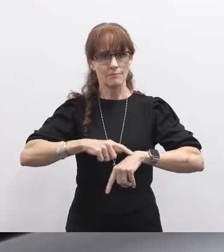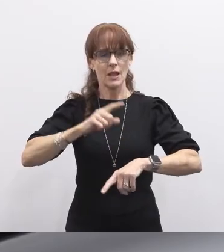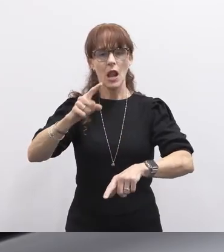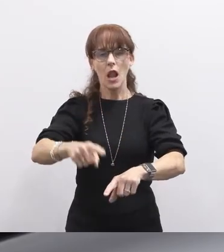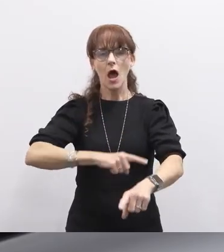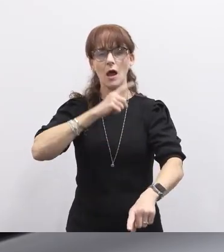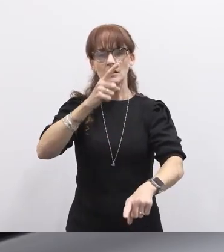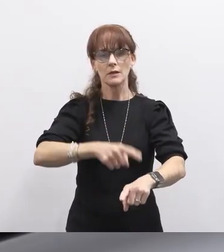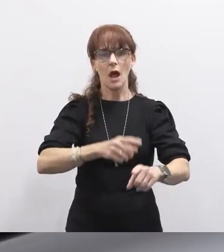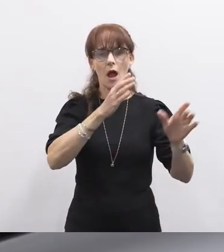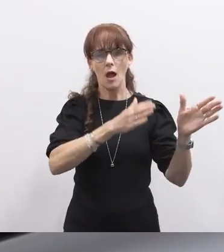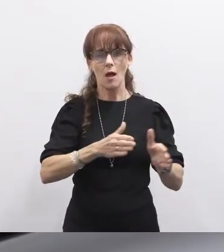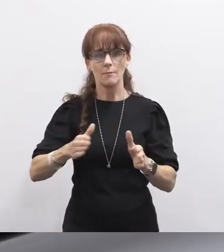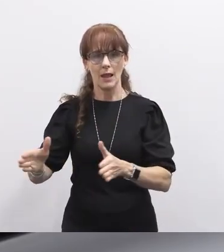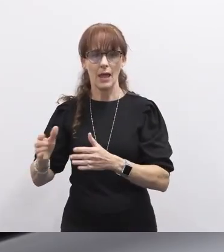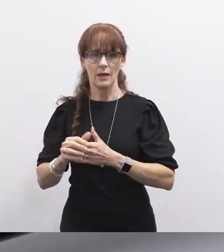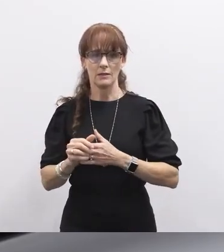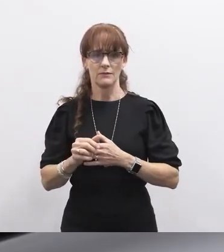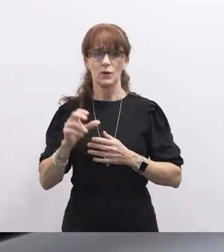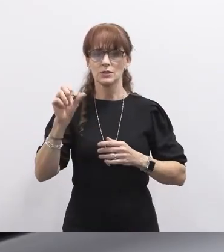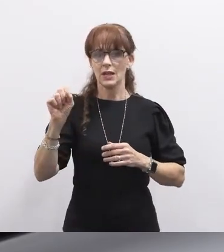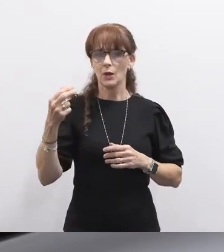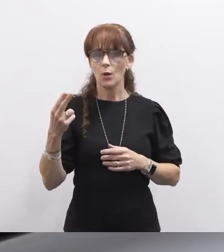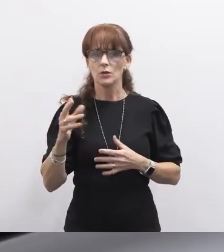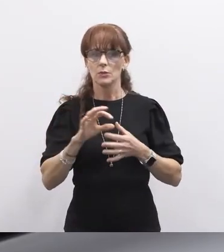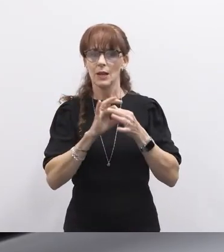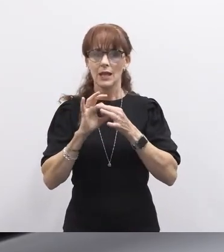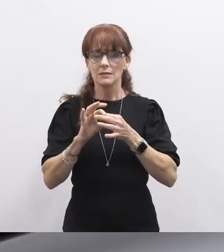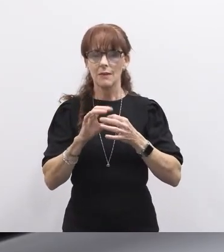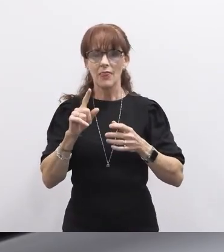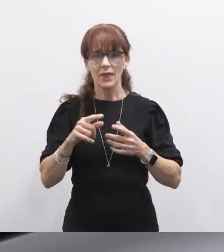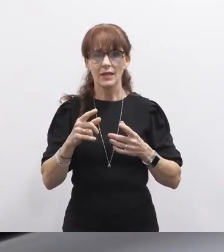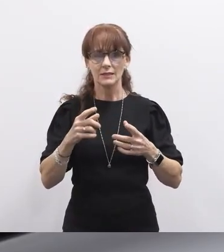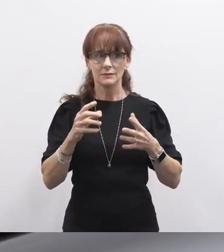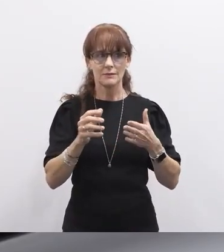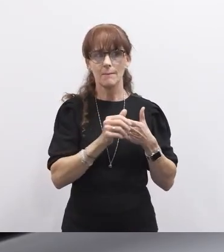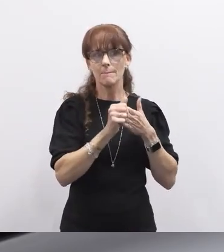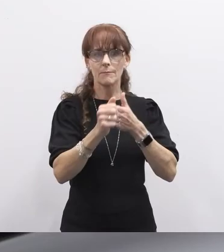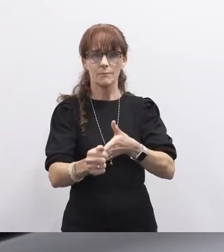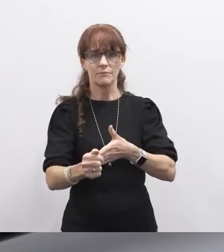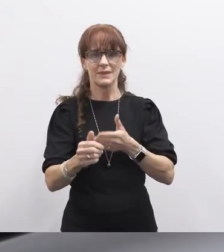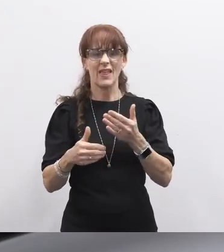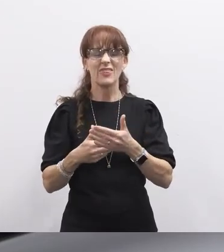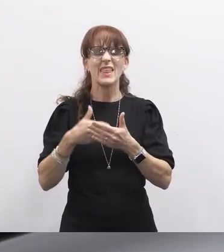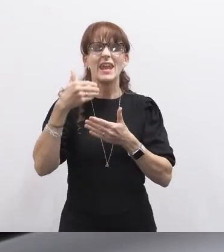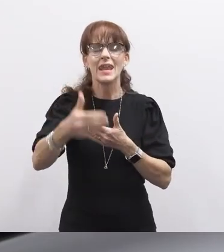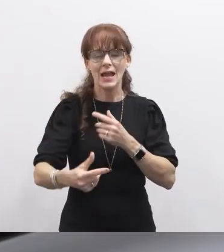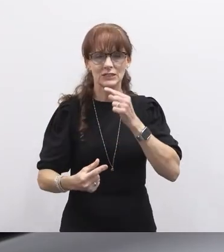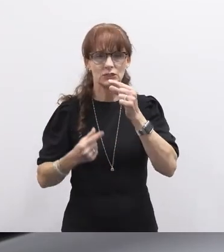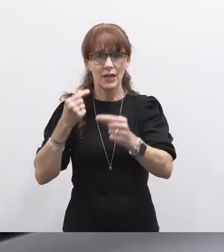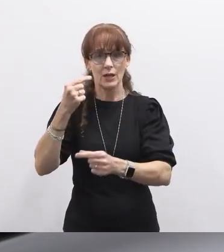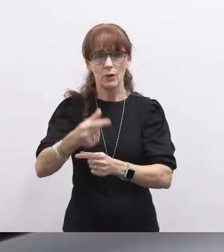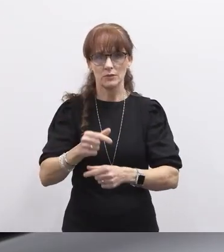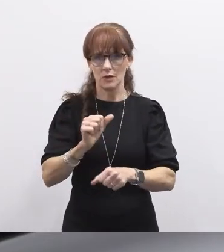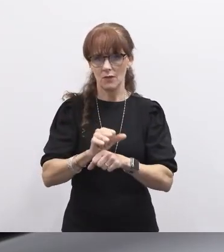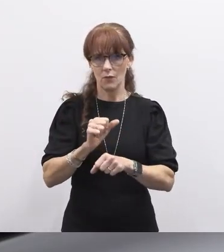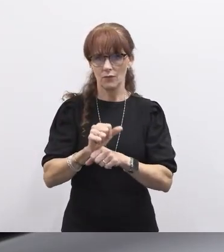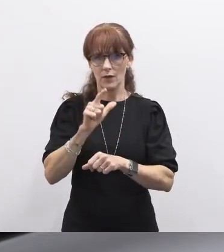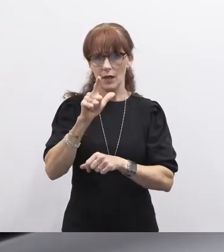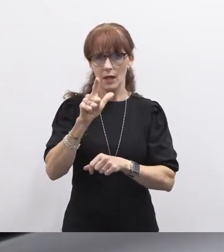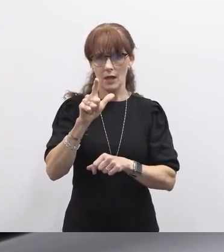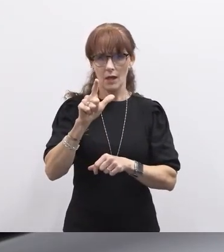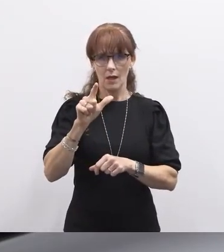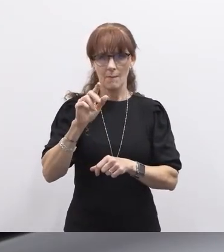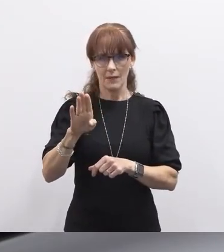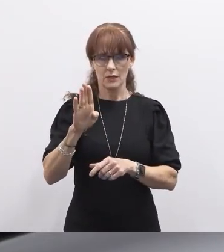ទេហើយយើងធ្វើដើម្បីបង្កើនជាទំនាក់ទំនងជាមួយក្រុមរួមចំណែកផ្សេង